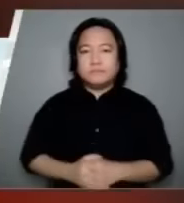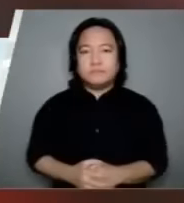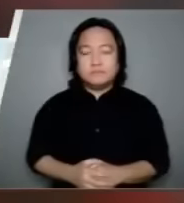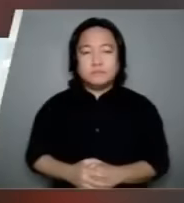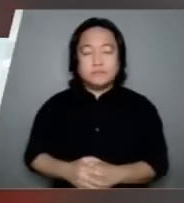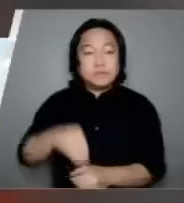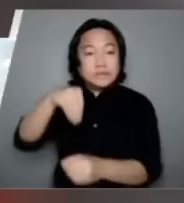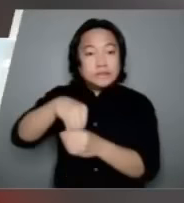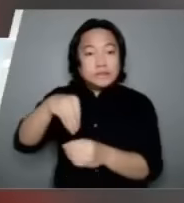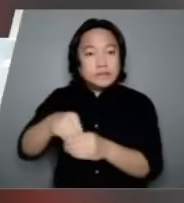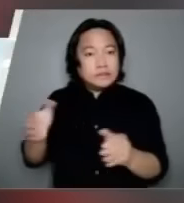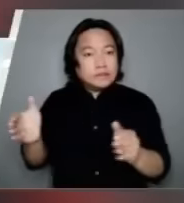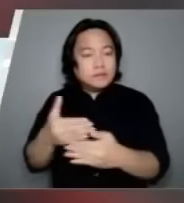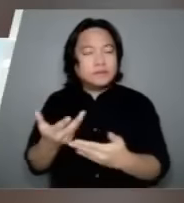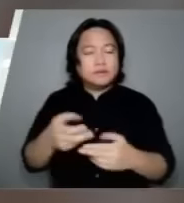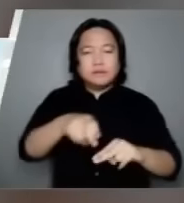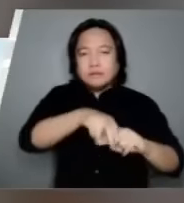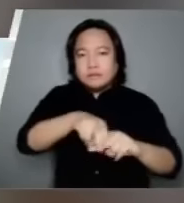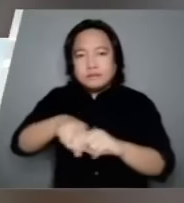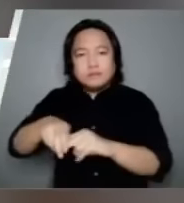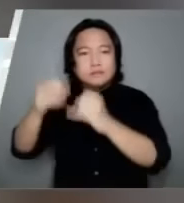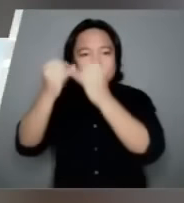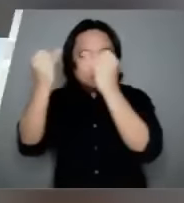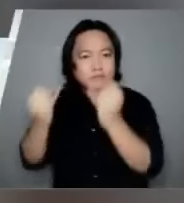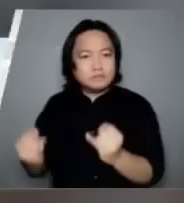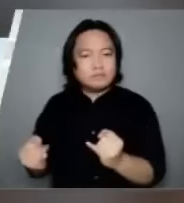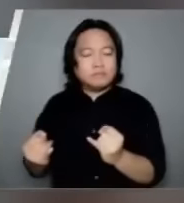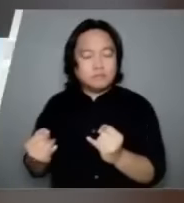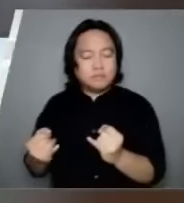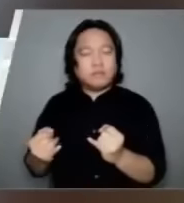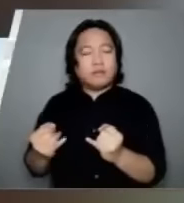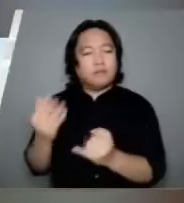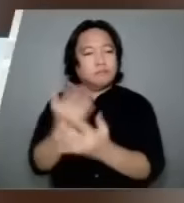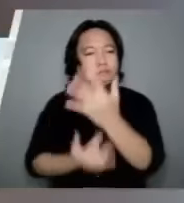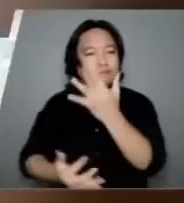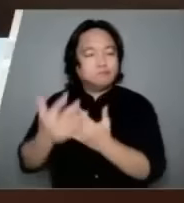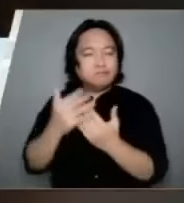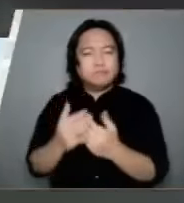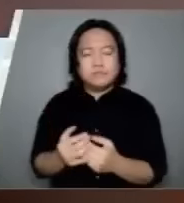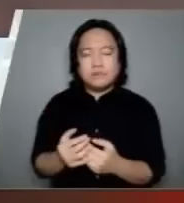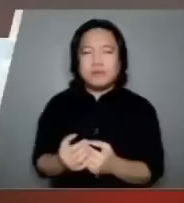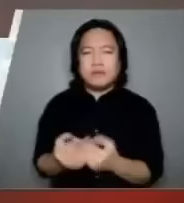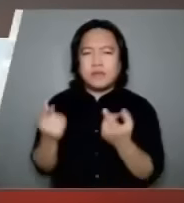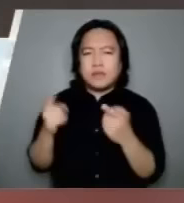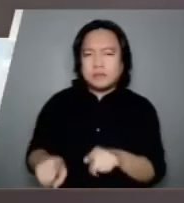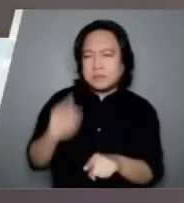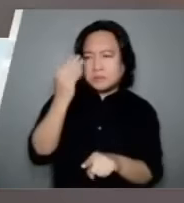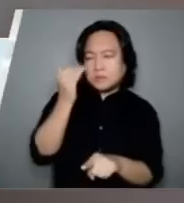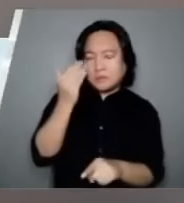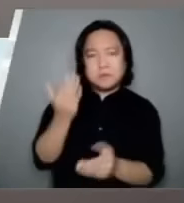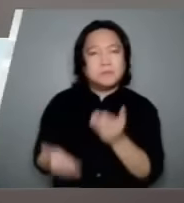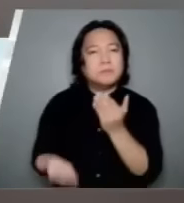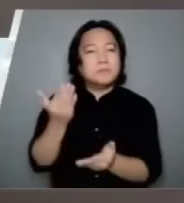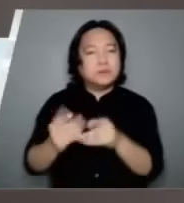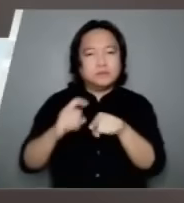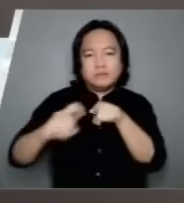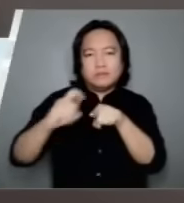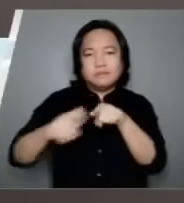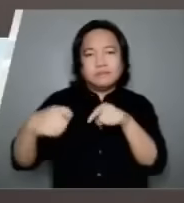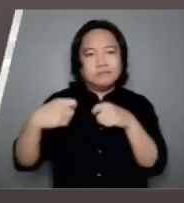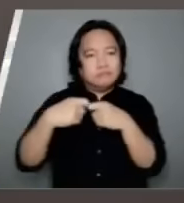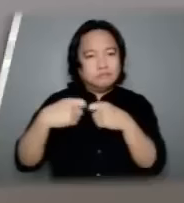mga upuan at mga imahen. Faulty electrical wiring ang tinitingnan ng mga bumbero na mitya ng sunog. Patuloy